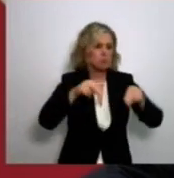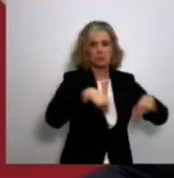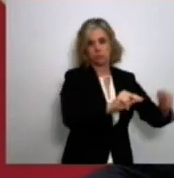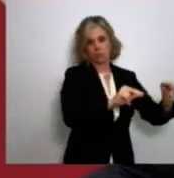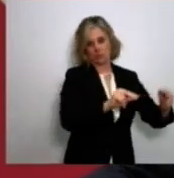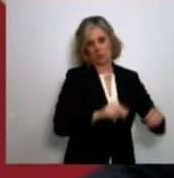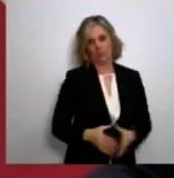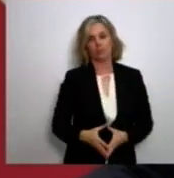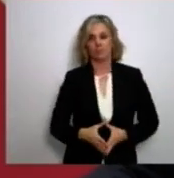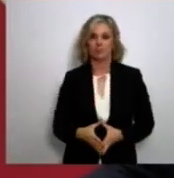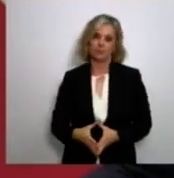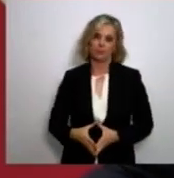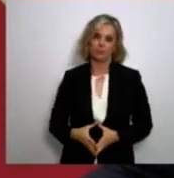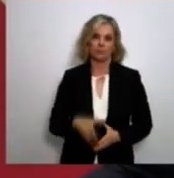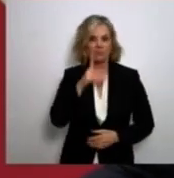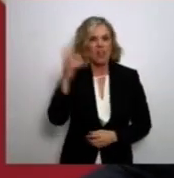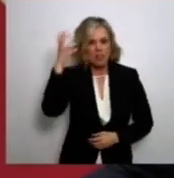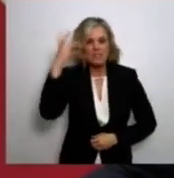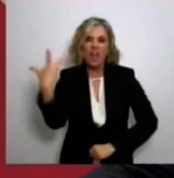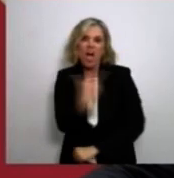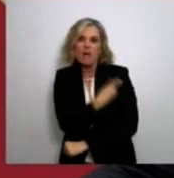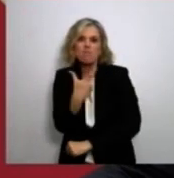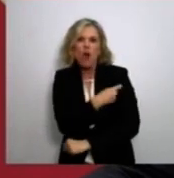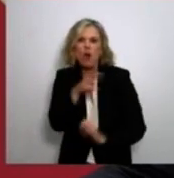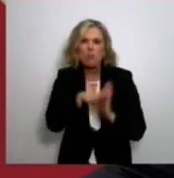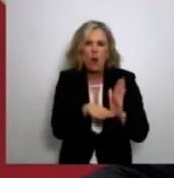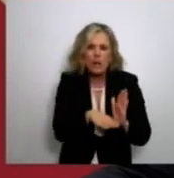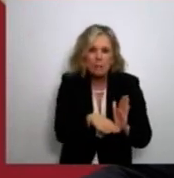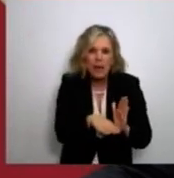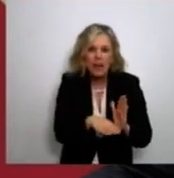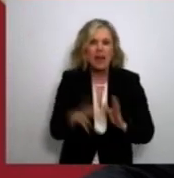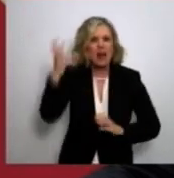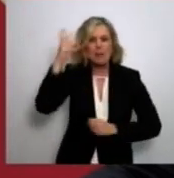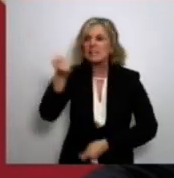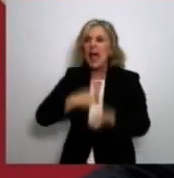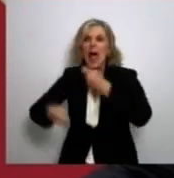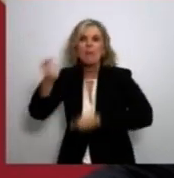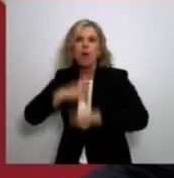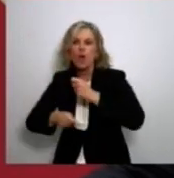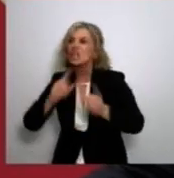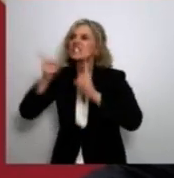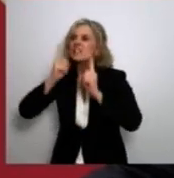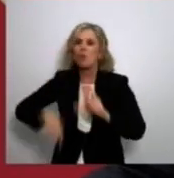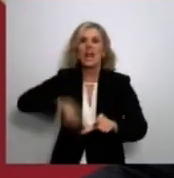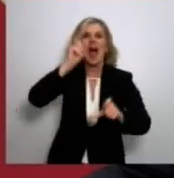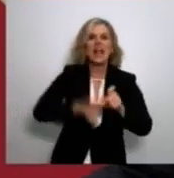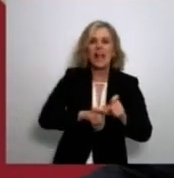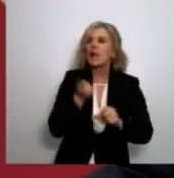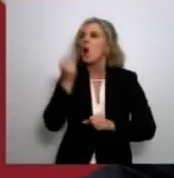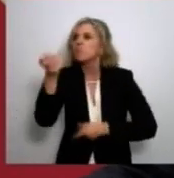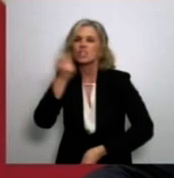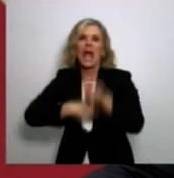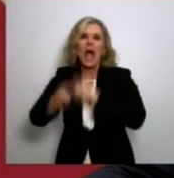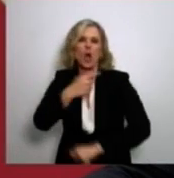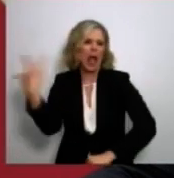Να θυμηθούμε το εμβολιαστικό φιάσκο, να θυμηθούμε το καρτέλ των εμβολίων, να ξεχάσουμε το πόσα έχουν